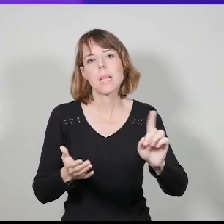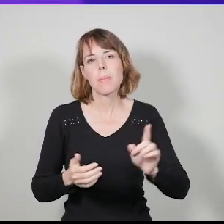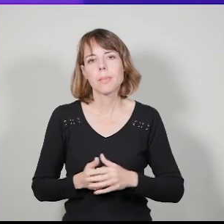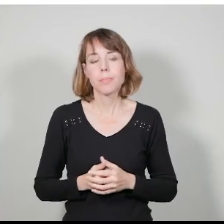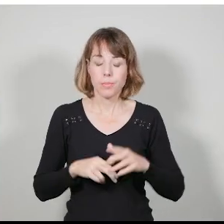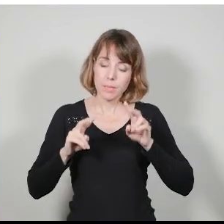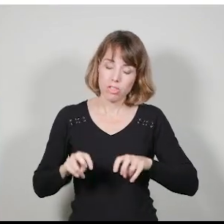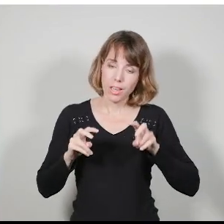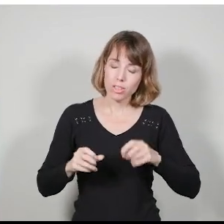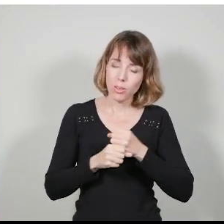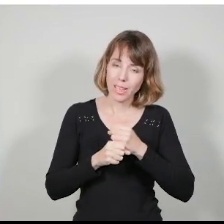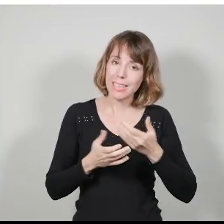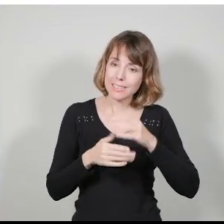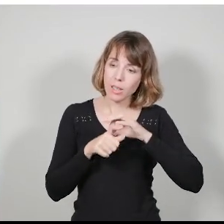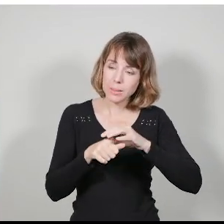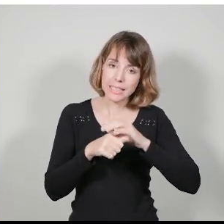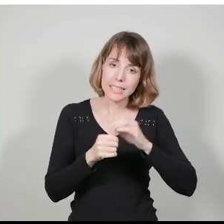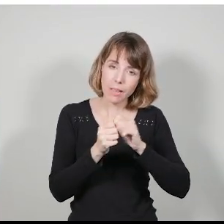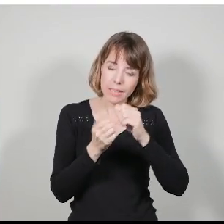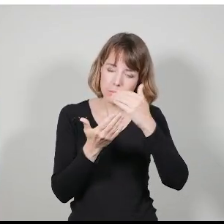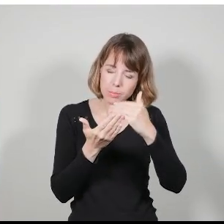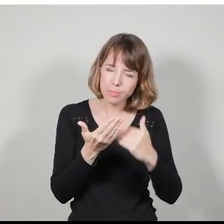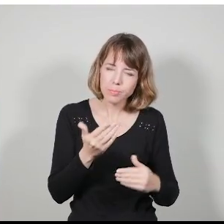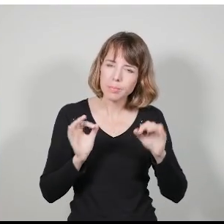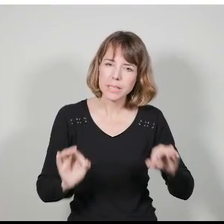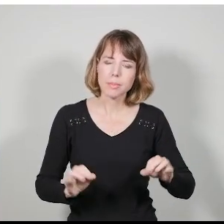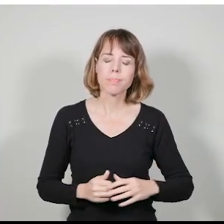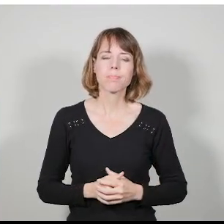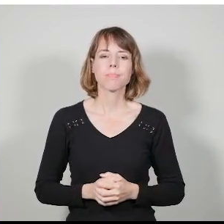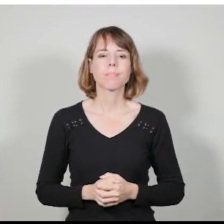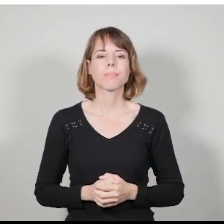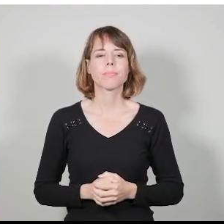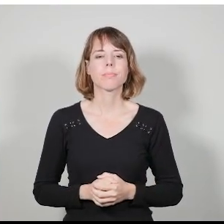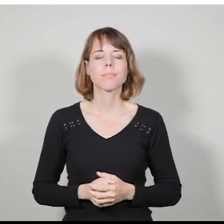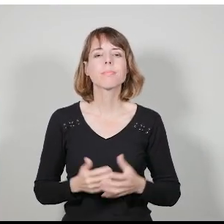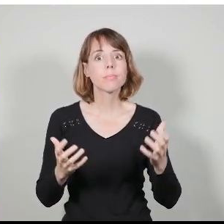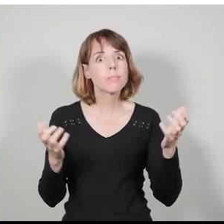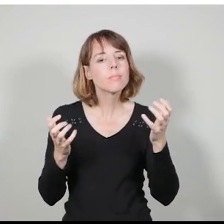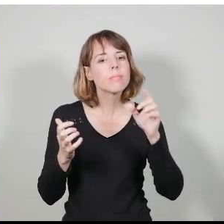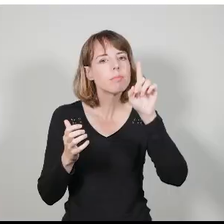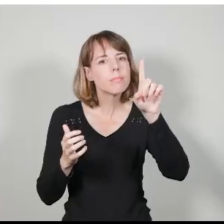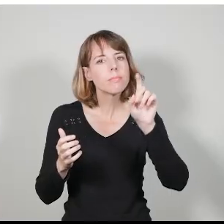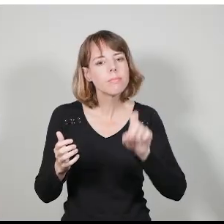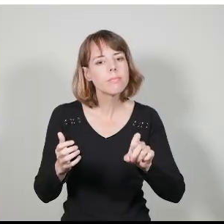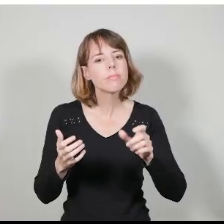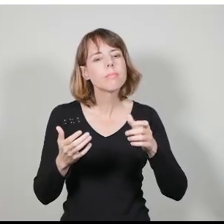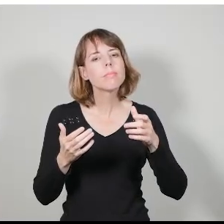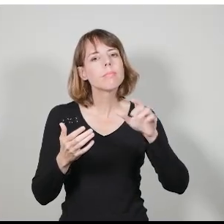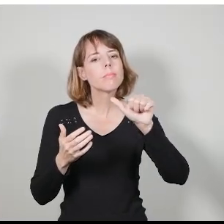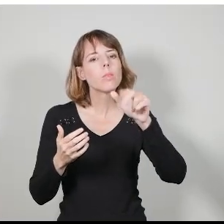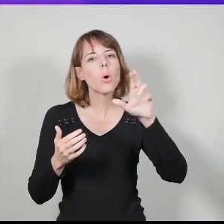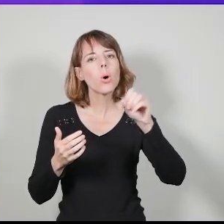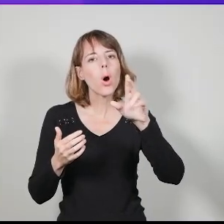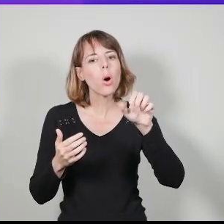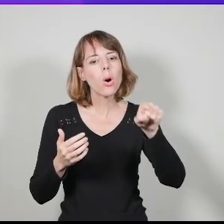rendu qui montrera un peu ces aspects clés là-dessus. Je voudrais prendre le regard d'Aurore, là-dessus, parce que dans l'étude que vous meniez,